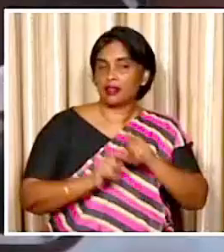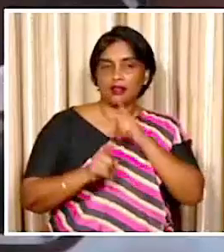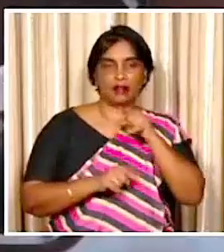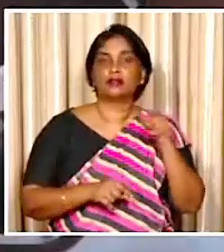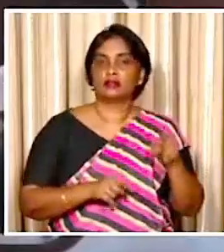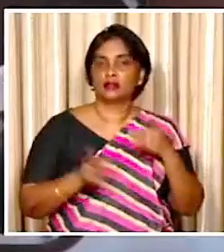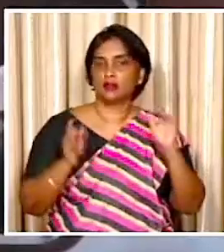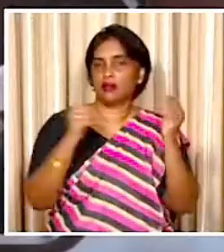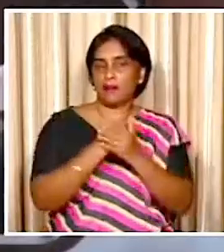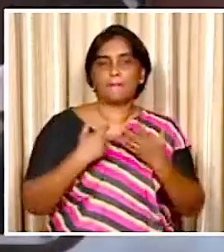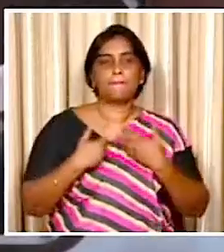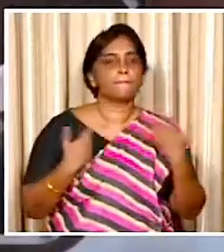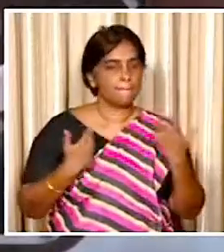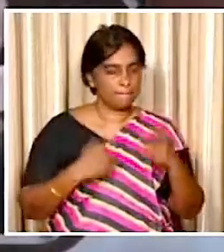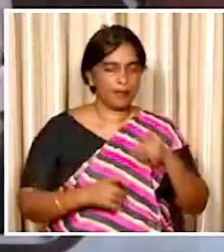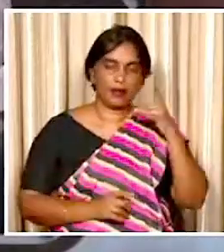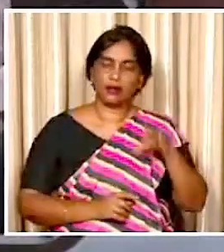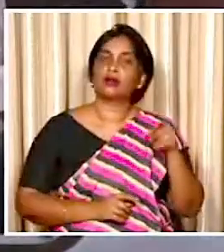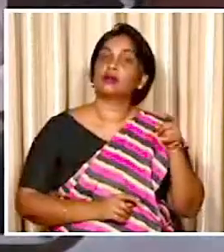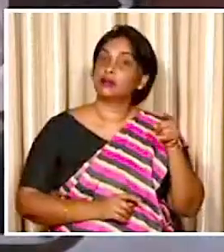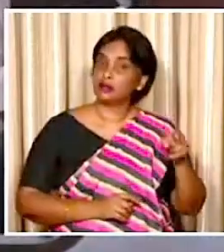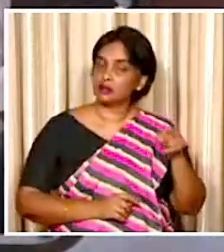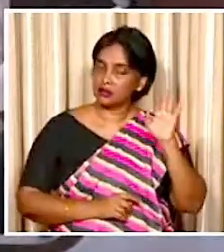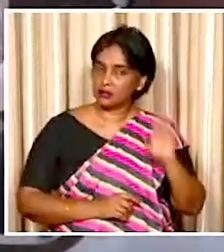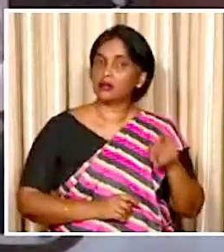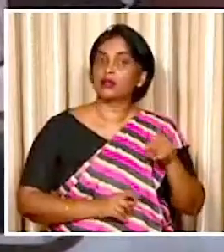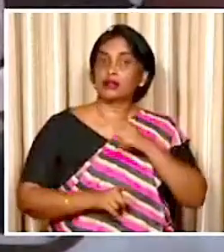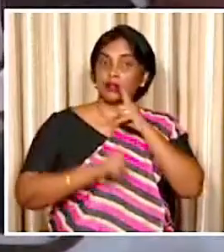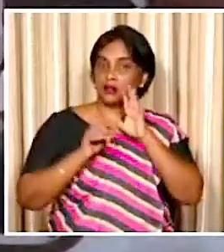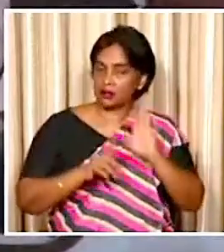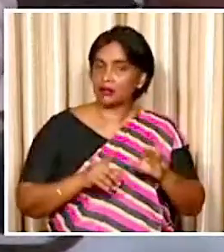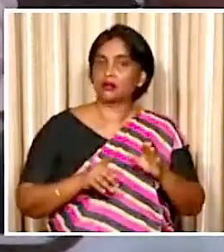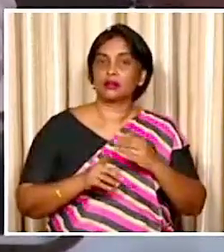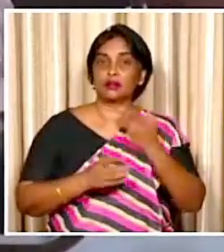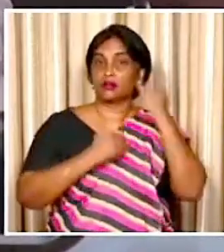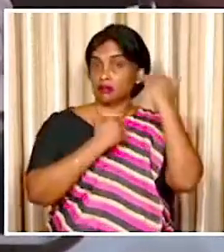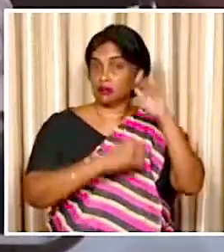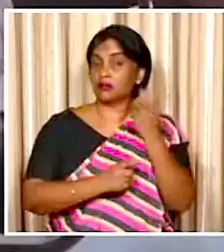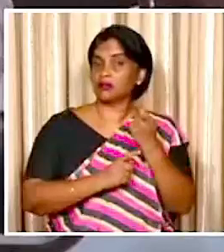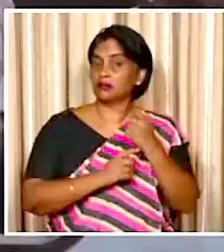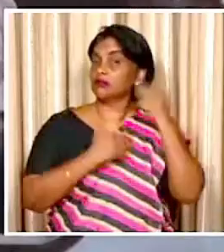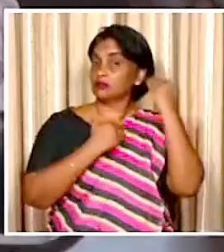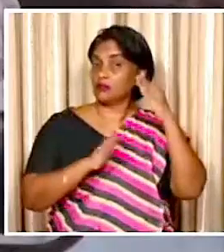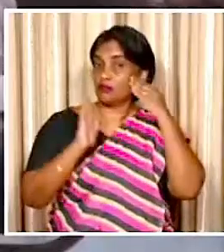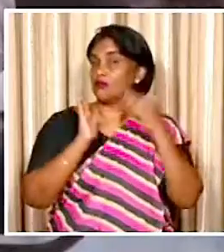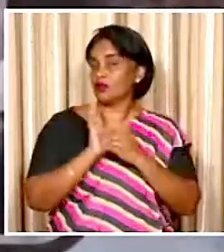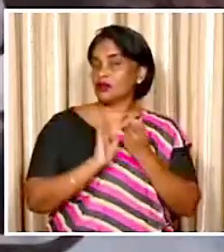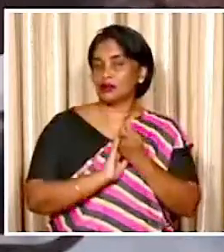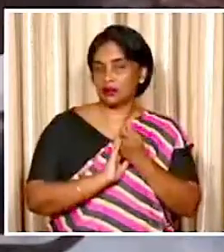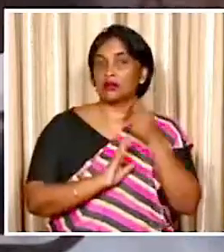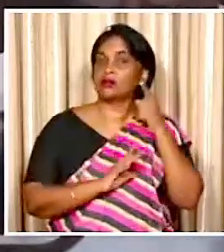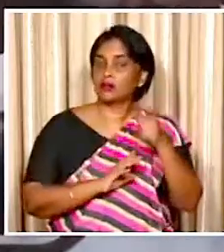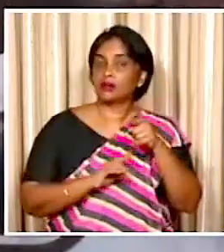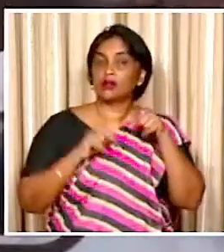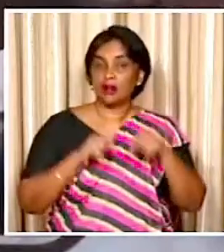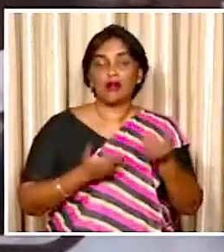මේක වහන්න බෑ. ඒ නිසා ඔබතුමාලා කතා කරාට අපනයන ආර්ථිකයක් ගැන, එක්ස්පෝර්ට් ඔරියන්ටඩ් ඉකොනොමිකක් ගැන ඔබතුමාලා